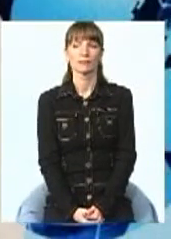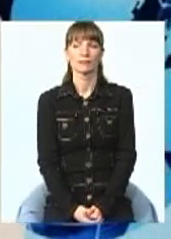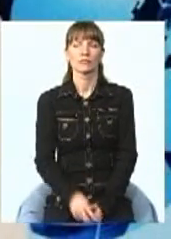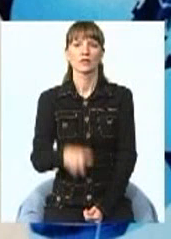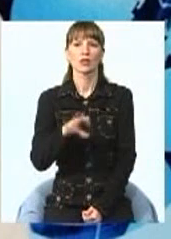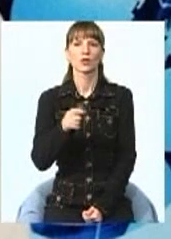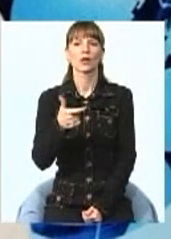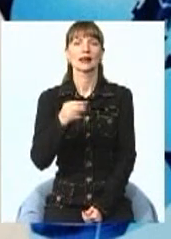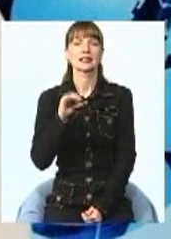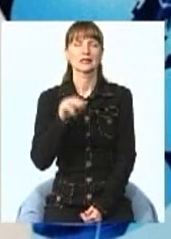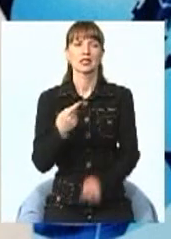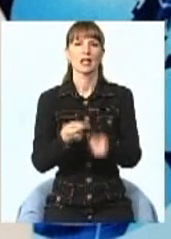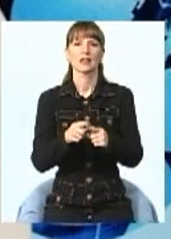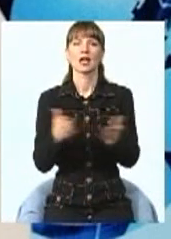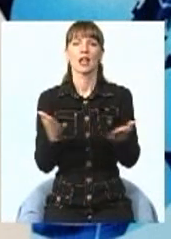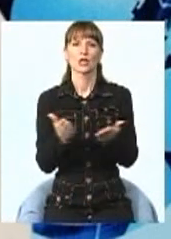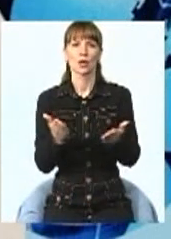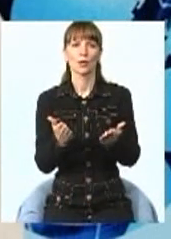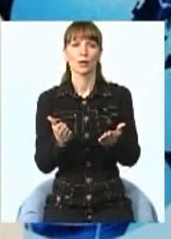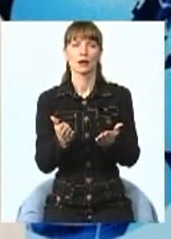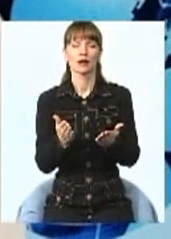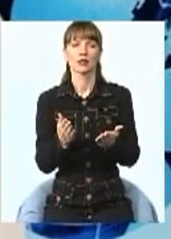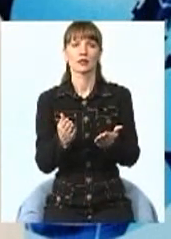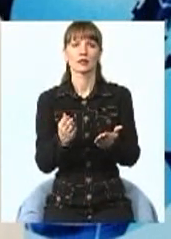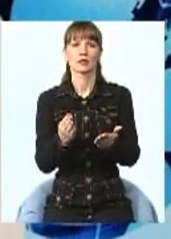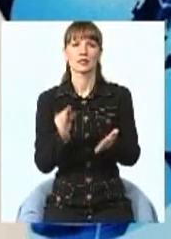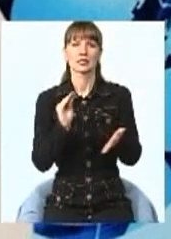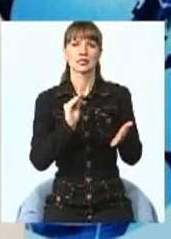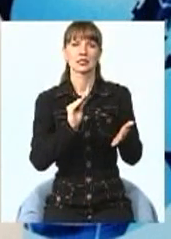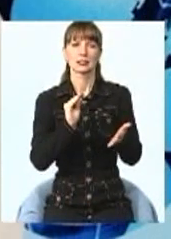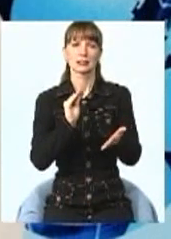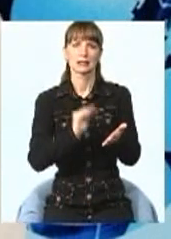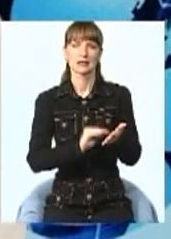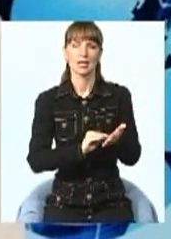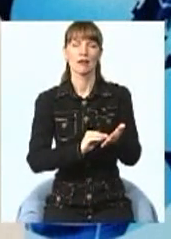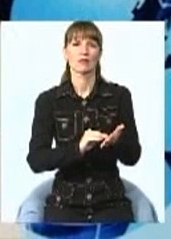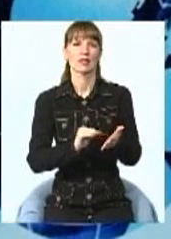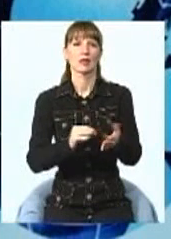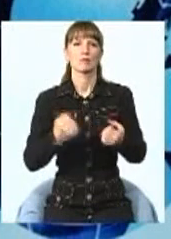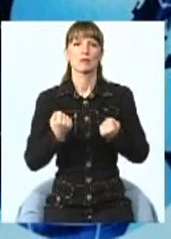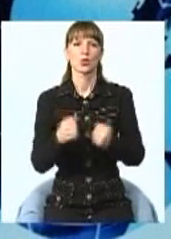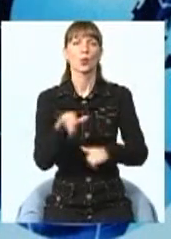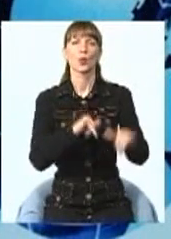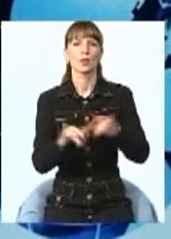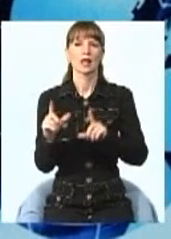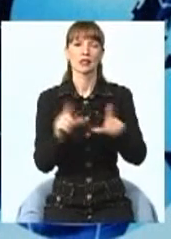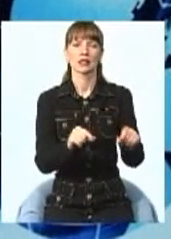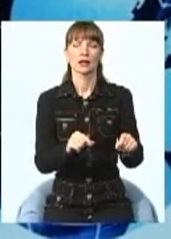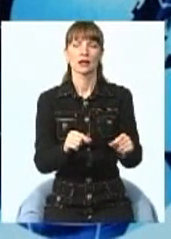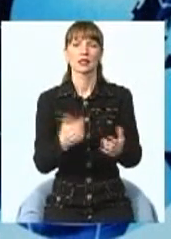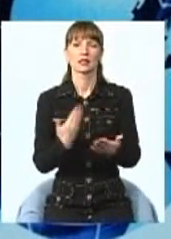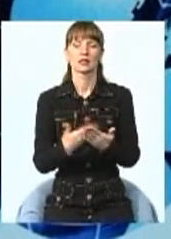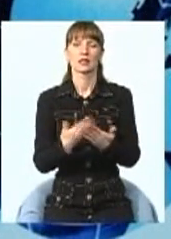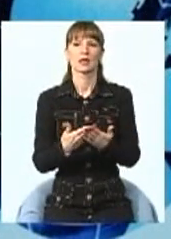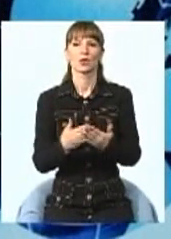Логіст – це який указує машинам, куди їхати. Наприклад, тобі треба